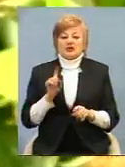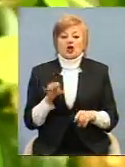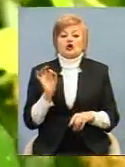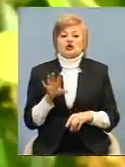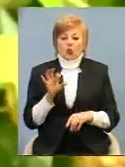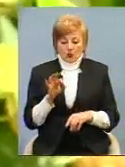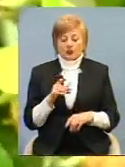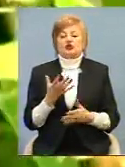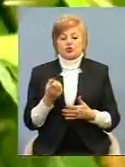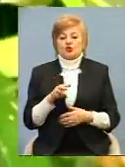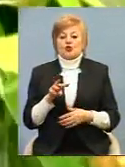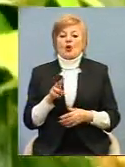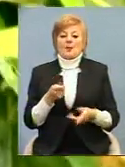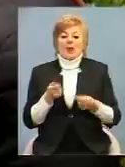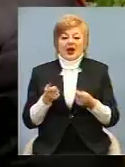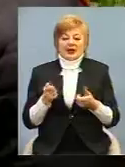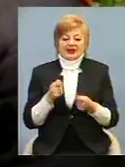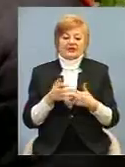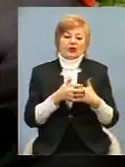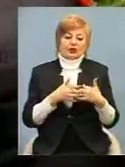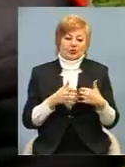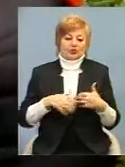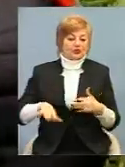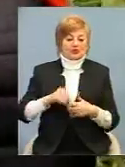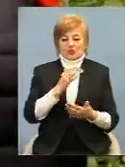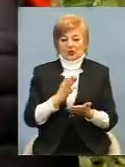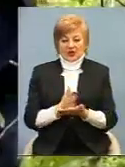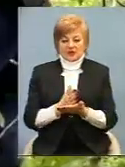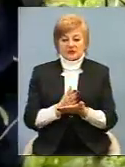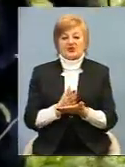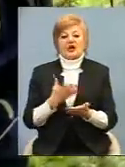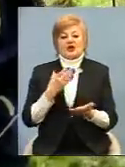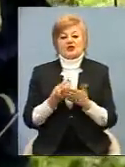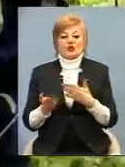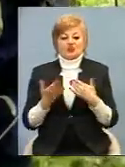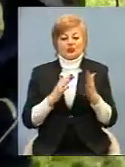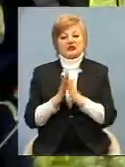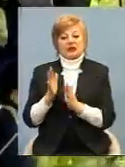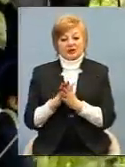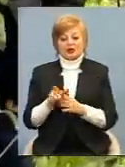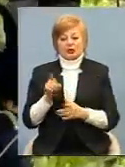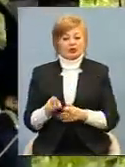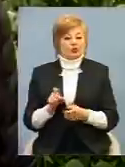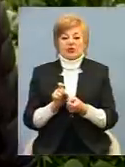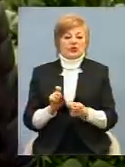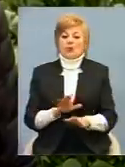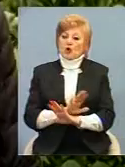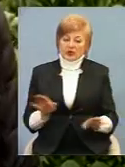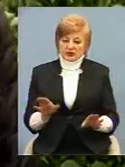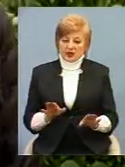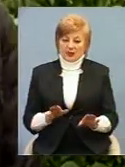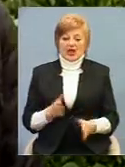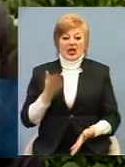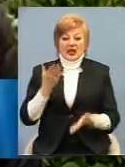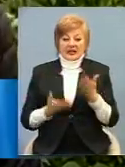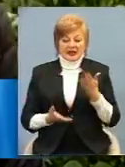тут все, що достигає малина, полуниця, актинідія. Своє ставлення і до бур'янів. З ними тут не борються. Якщо навіть з